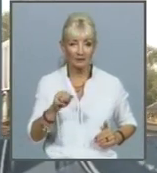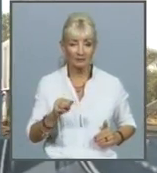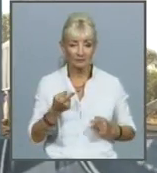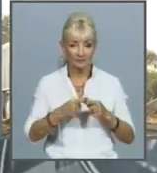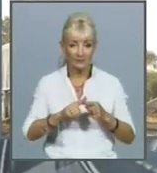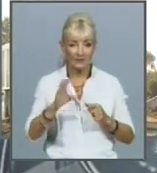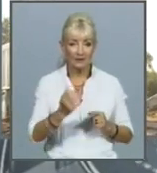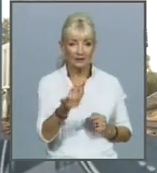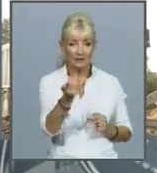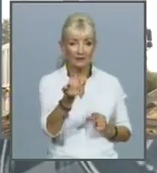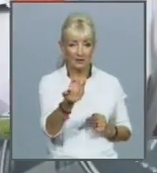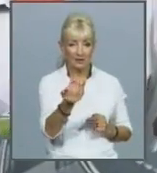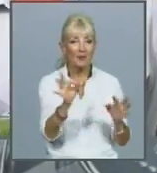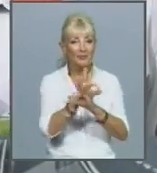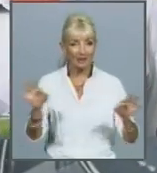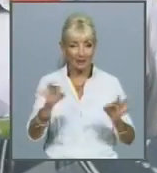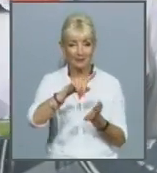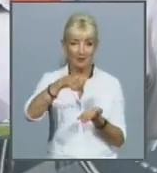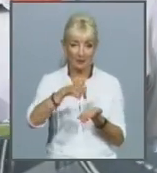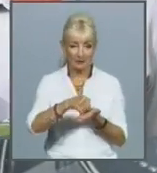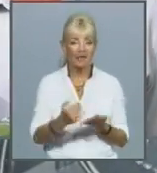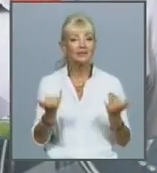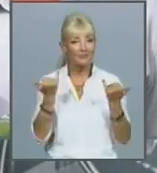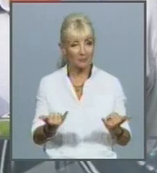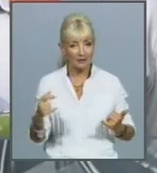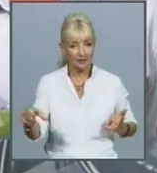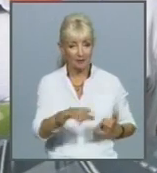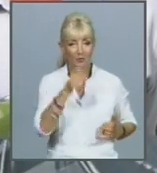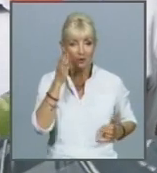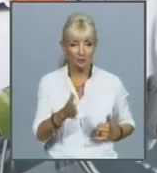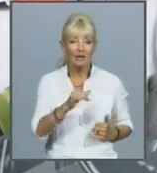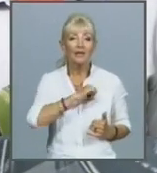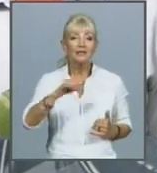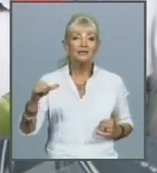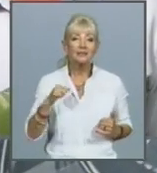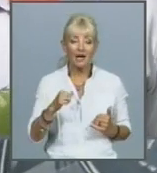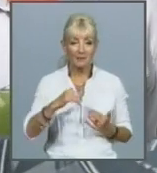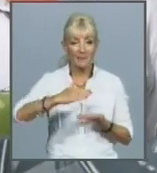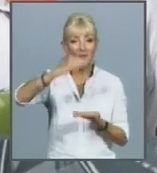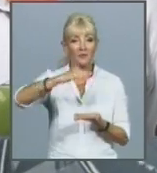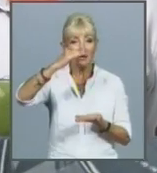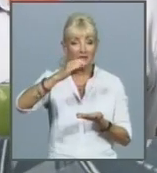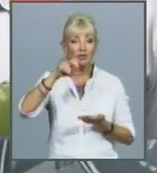с вашего прекрасного города. Современная дорога будет, вот самый верхний слой, который